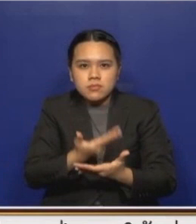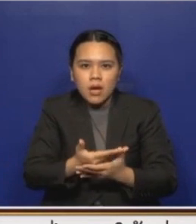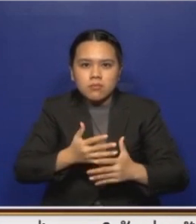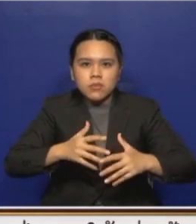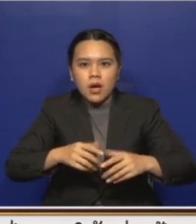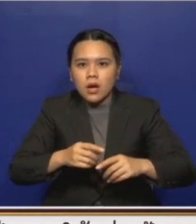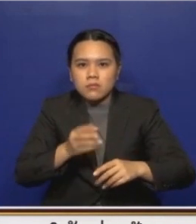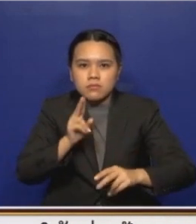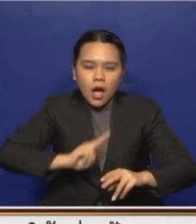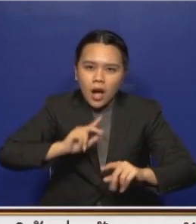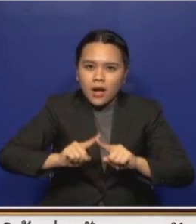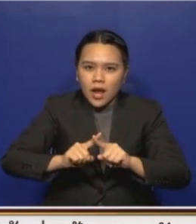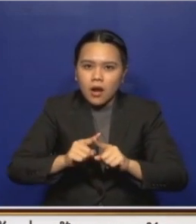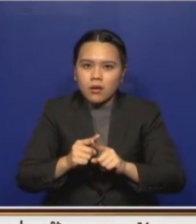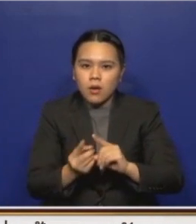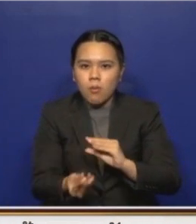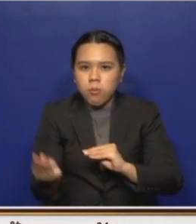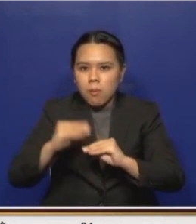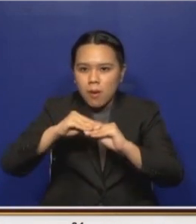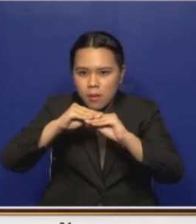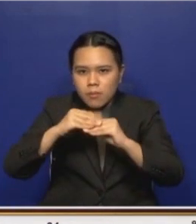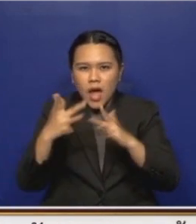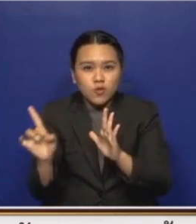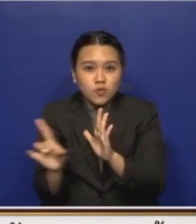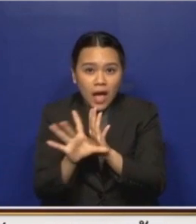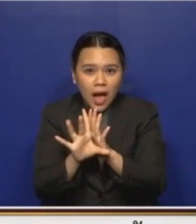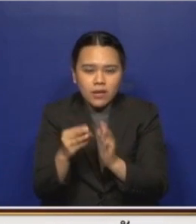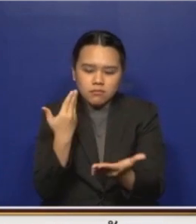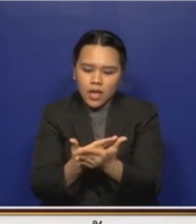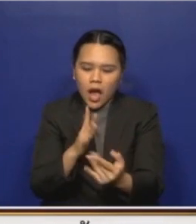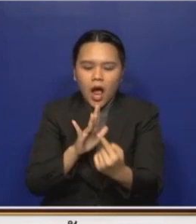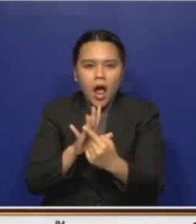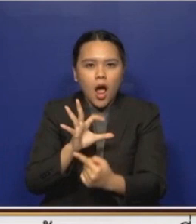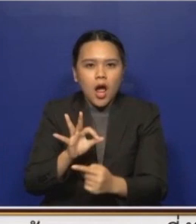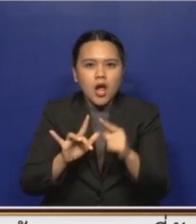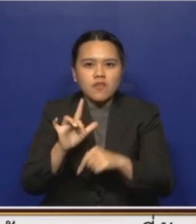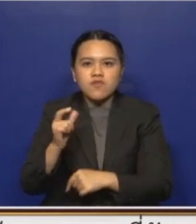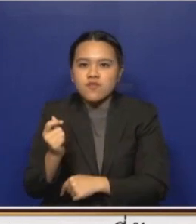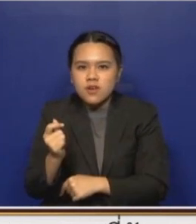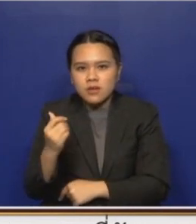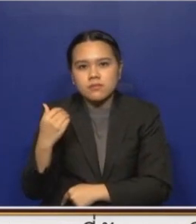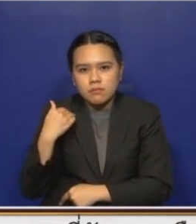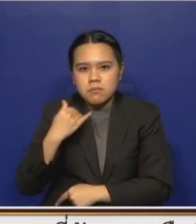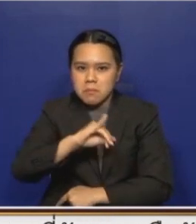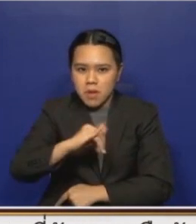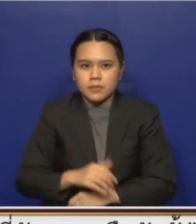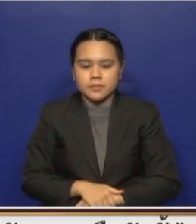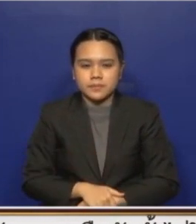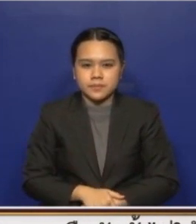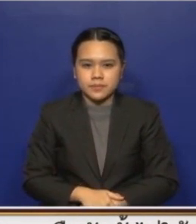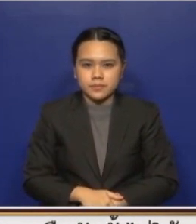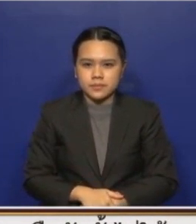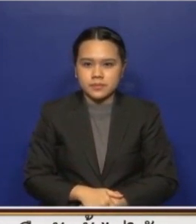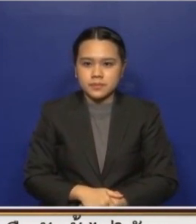เรื่องนี้ธนาคารโลกออกมาชี้ชัดเจนฮะคนไทยนะฮะเป็นคนจนพุ่งไปแตะ